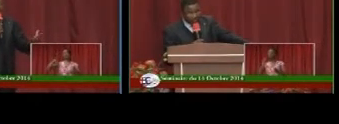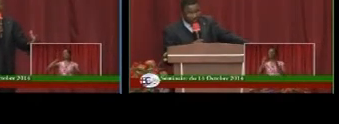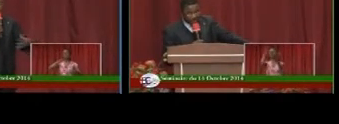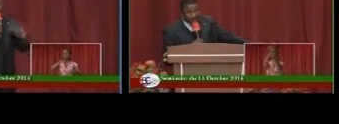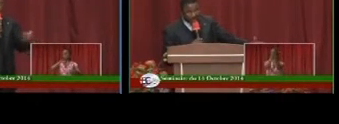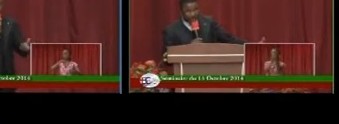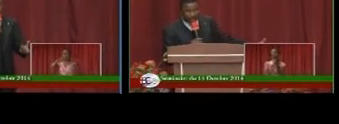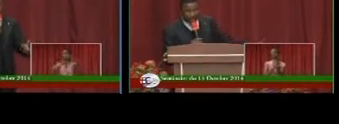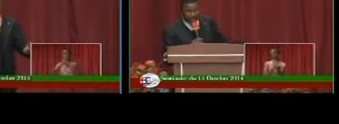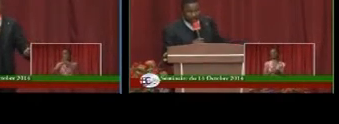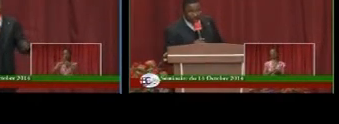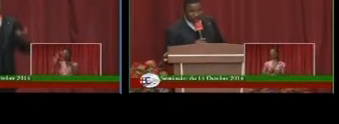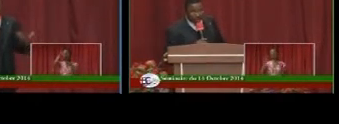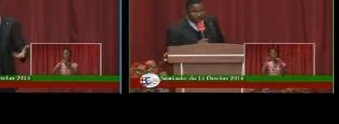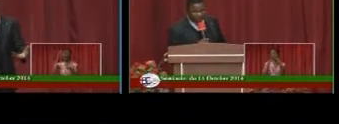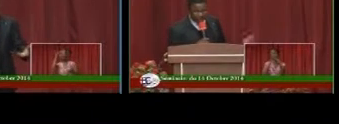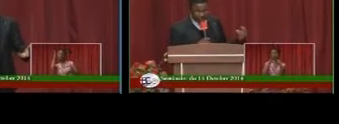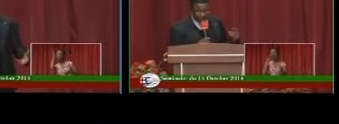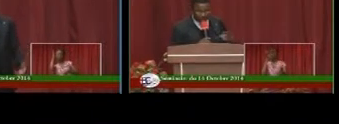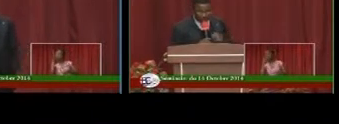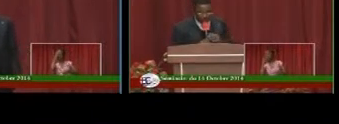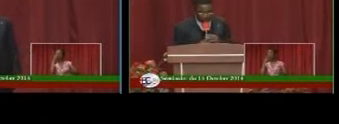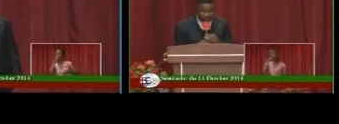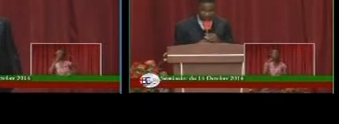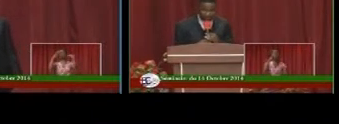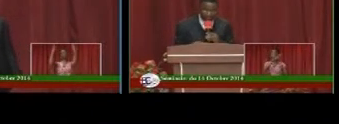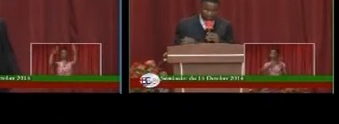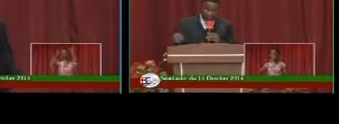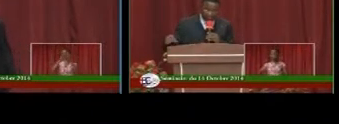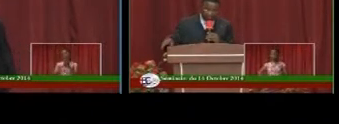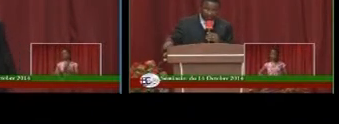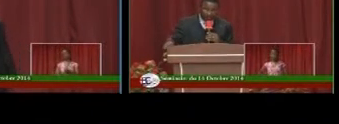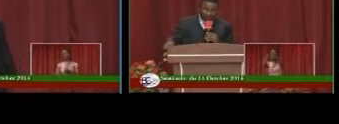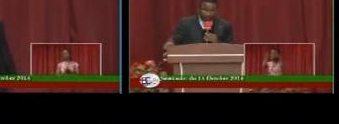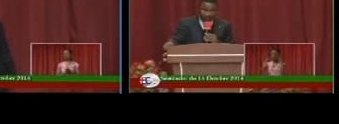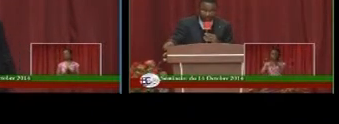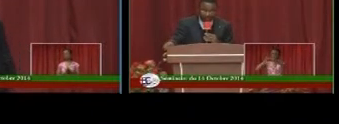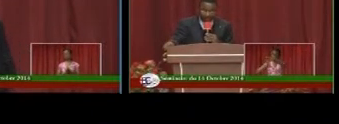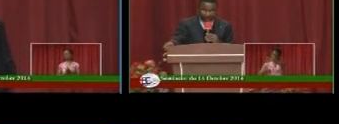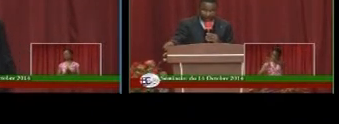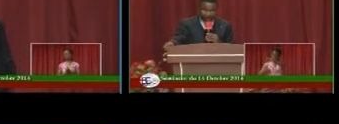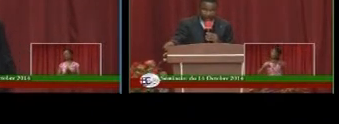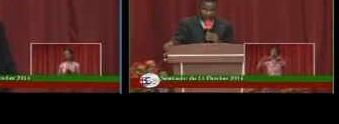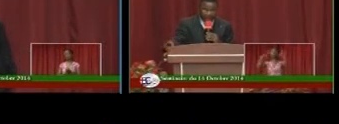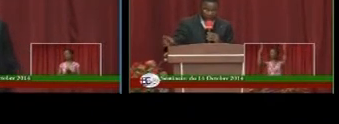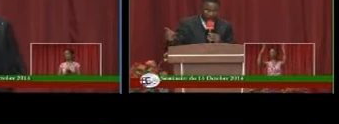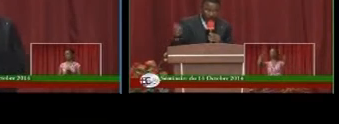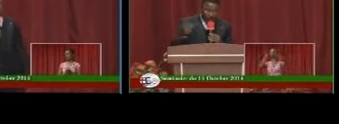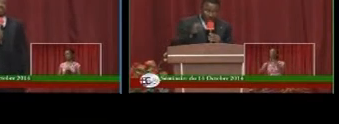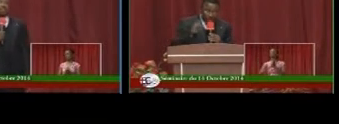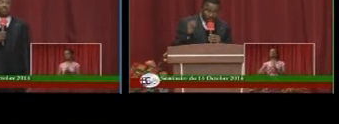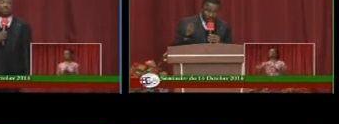Laodicée. Ce qui caractérise l'église de Laodicée, c'est quoi? C'est l'indifférence au péché. C'est